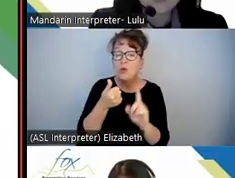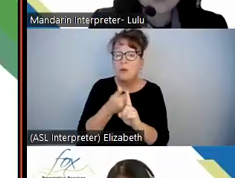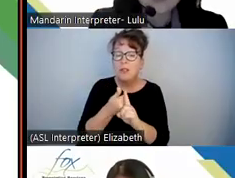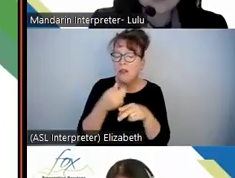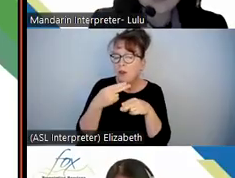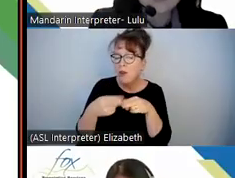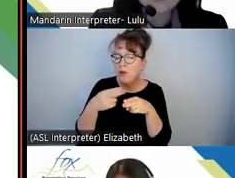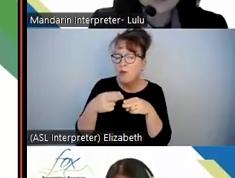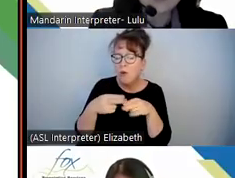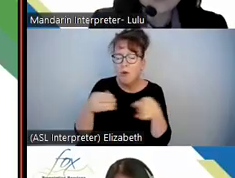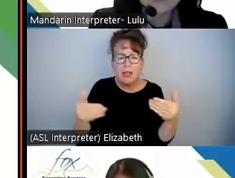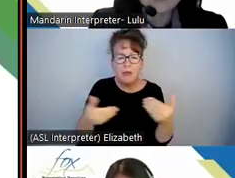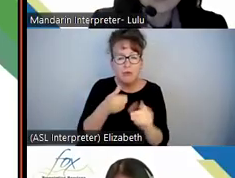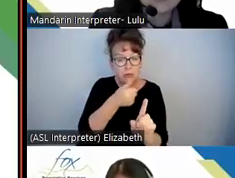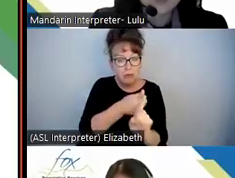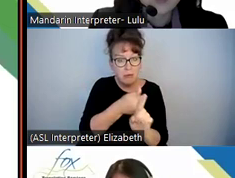sẽ